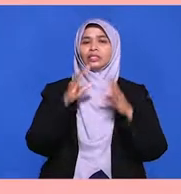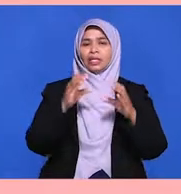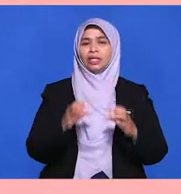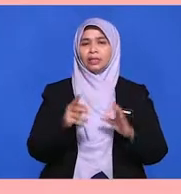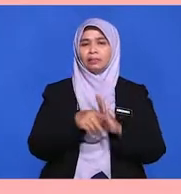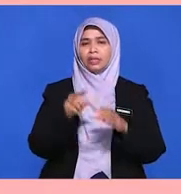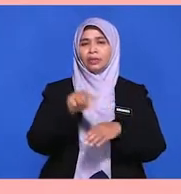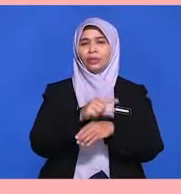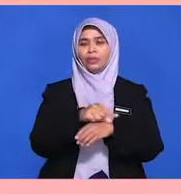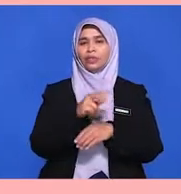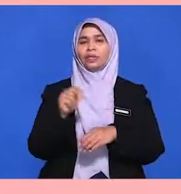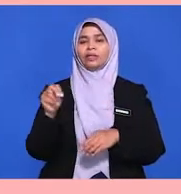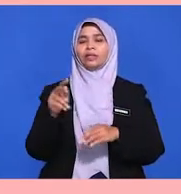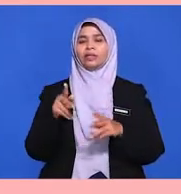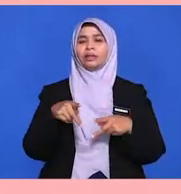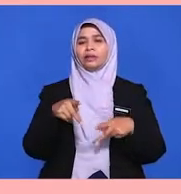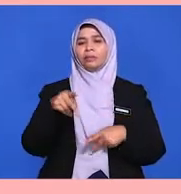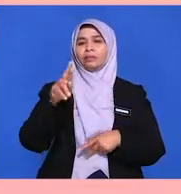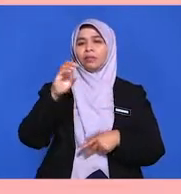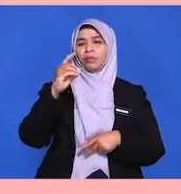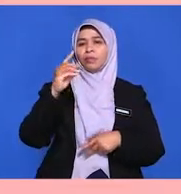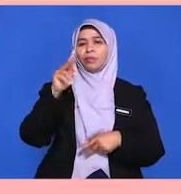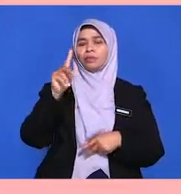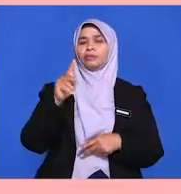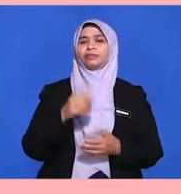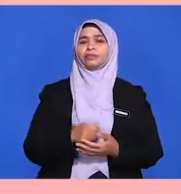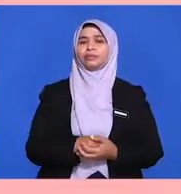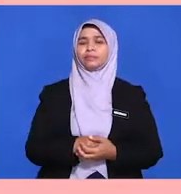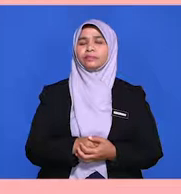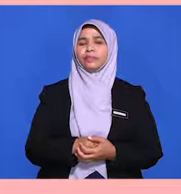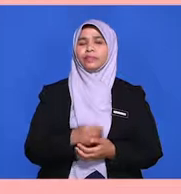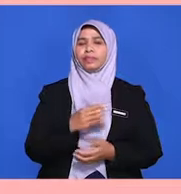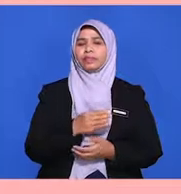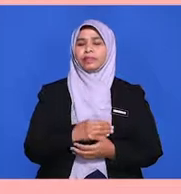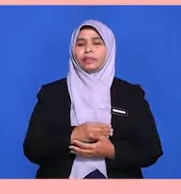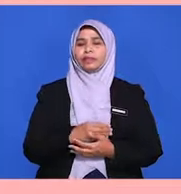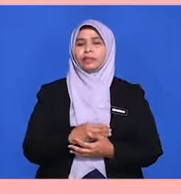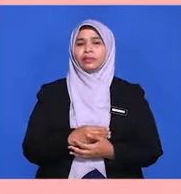penggunaan produk akan dinyatakan dengan jelas dan terperinci.